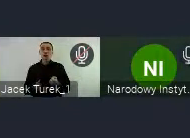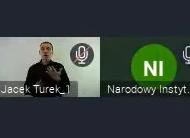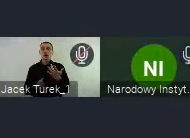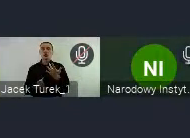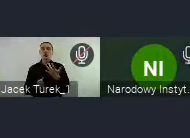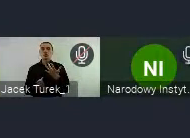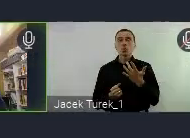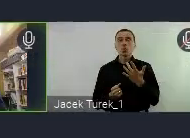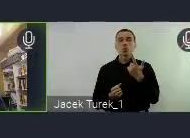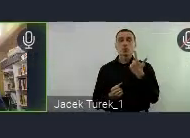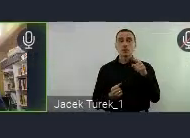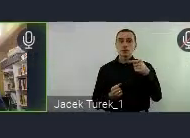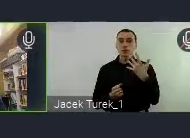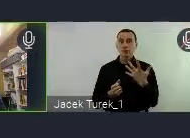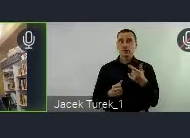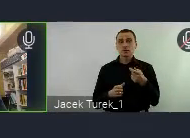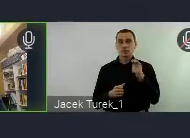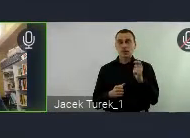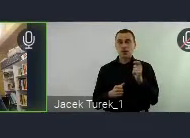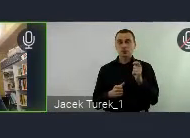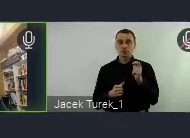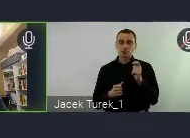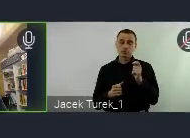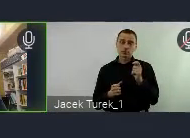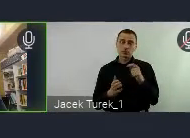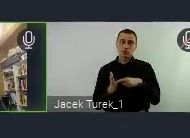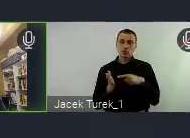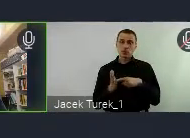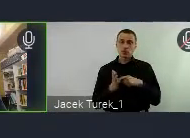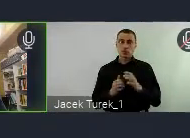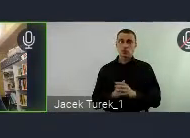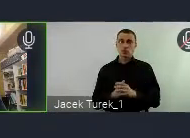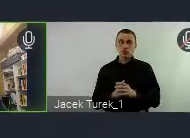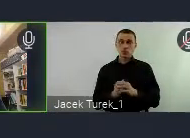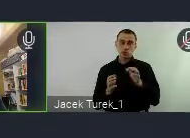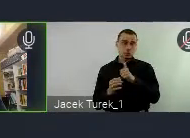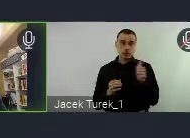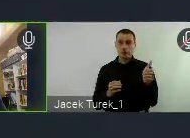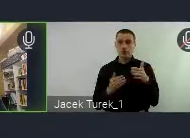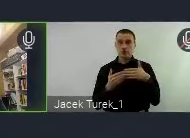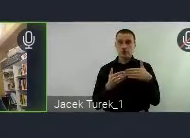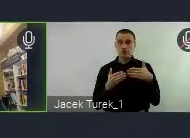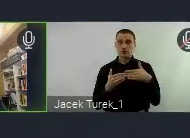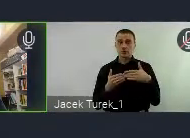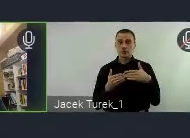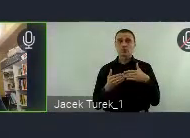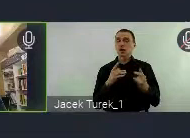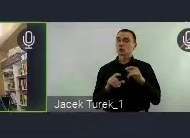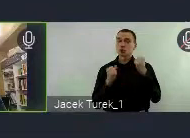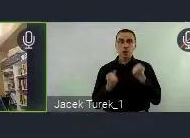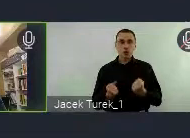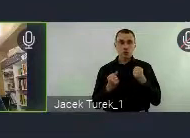2,6 kg czyli 26 niutonów to jest tak powinny się otwierać drzwi najczęściej są znacznie cięższe